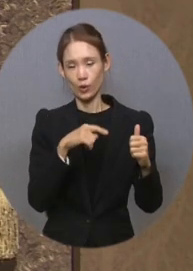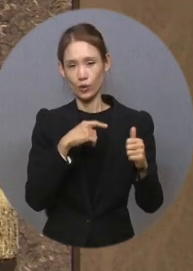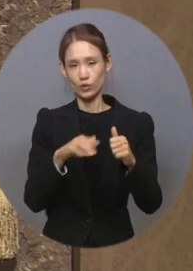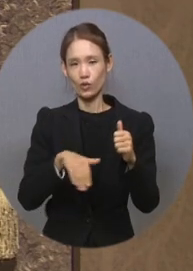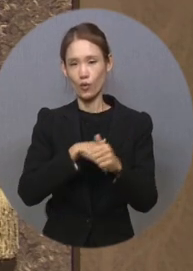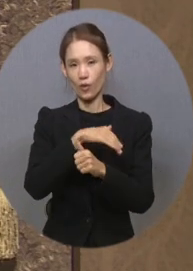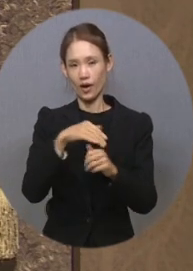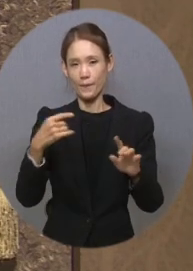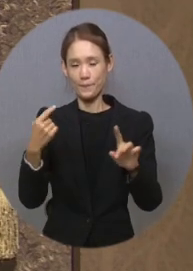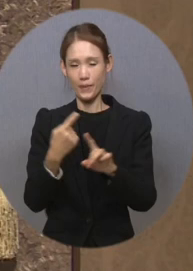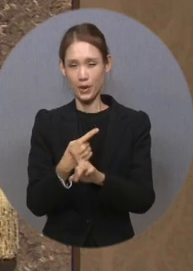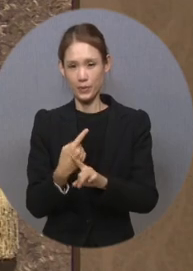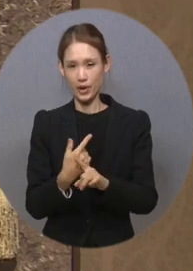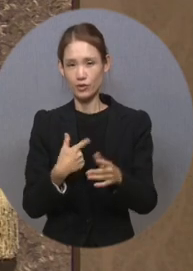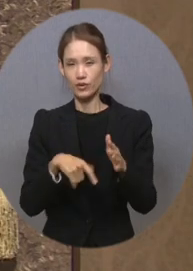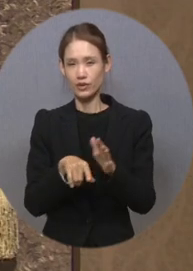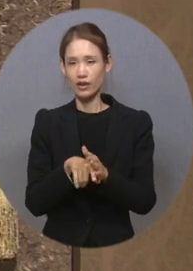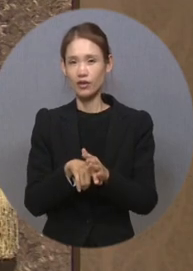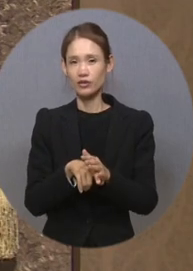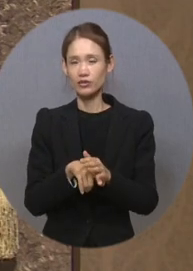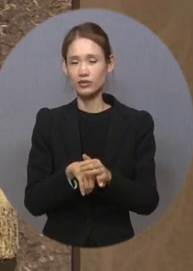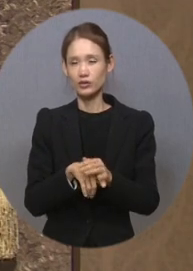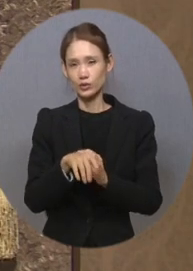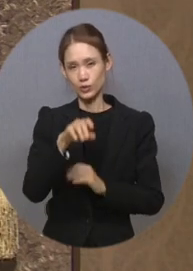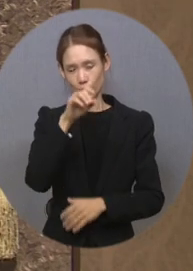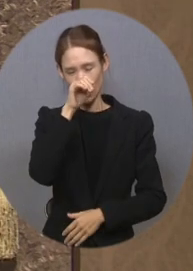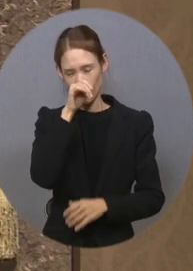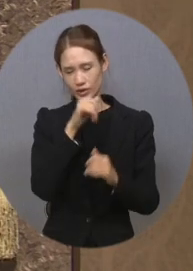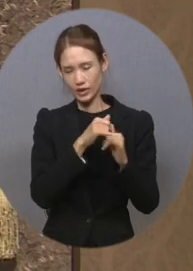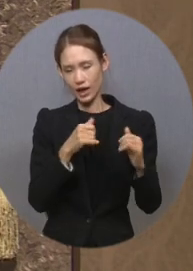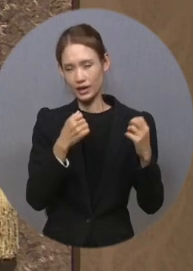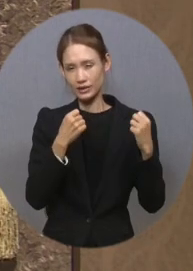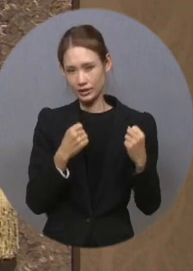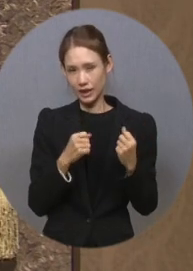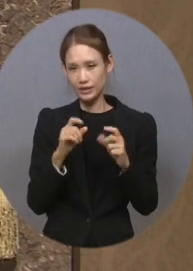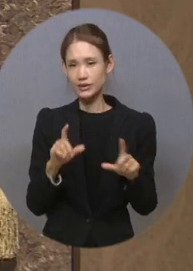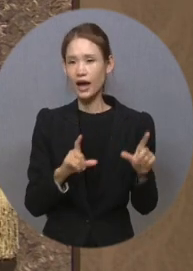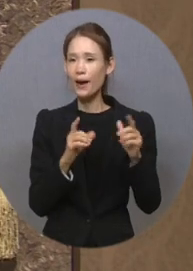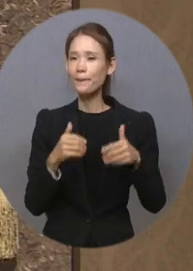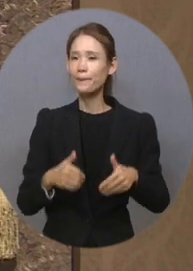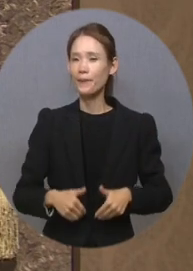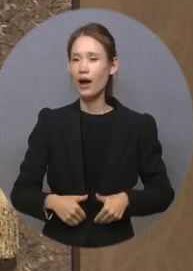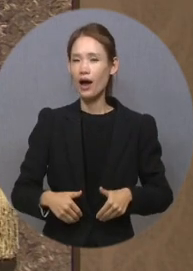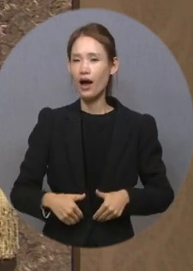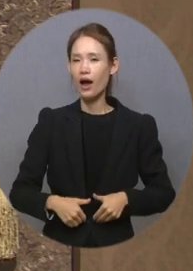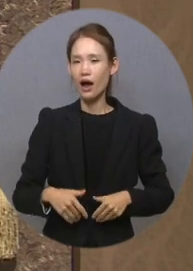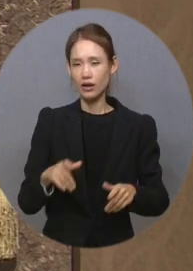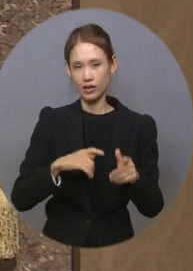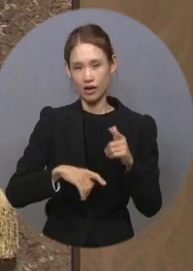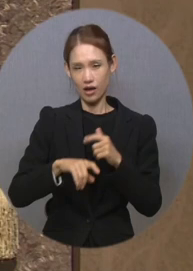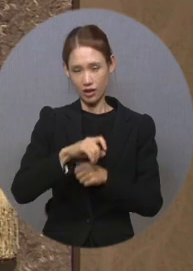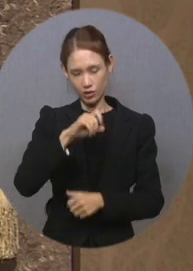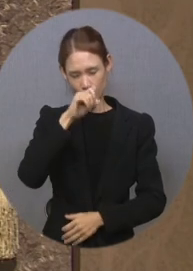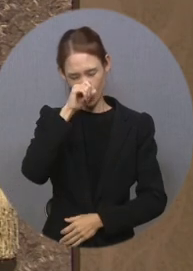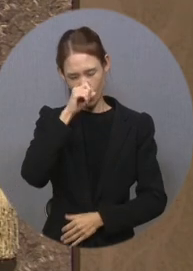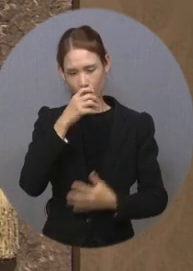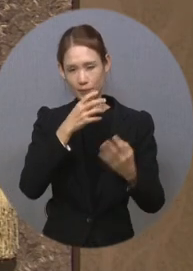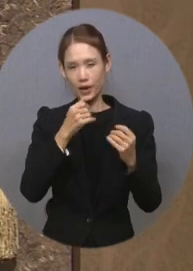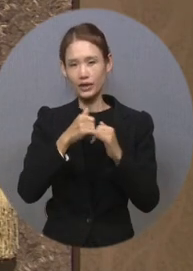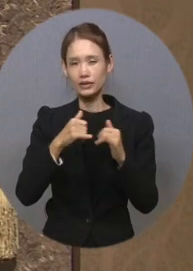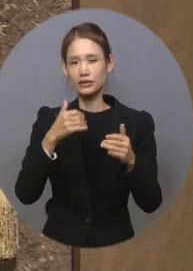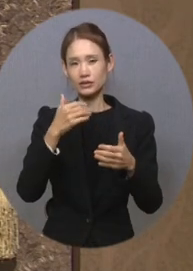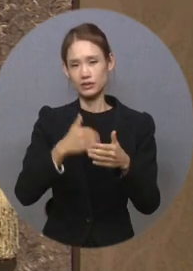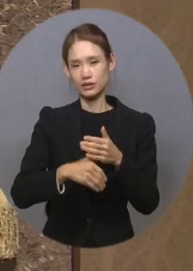나아지려면 인재들이 머물러야 되거든요. 그렇죠. 인재들이 머무르면 교육 환경이 더 좋아지고 예. 더 많은 인재가 남고 그게